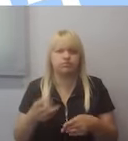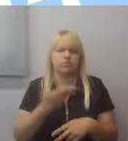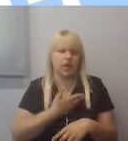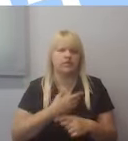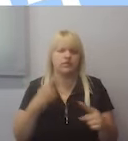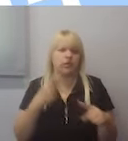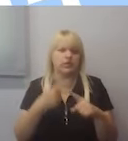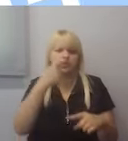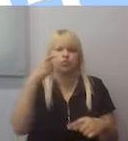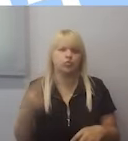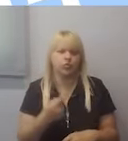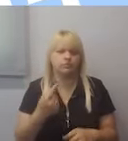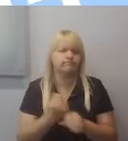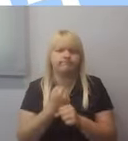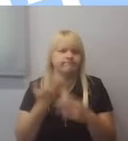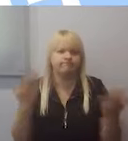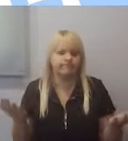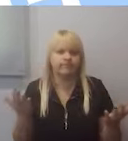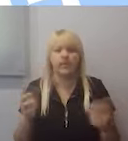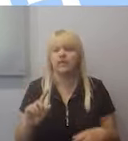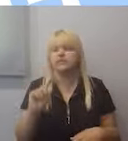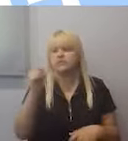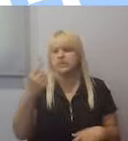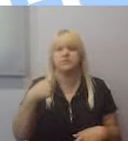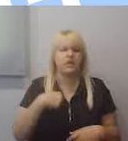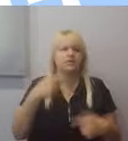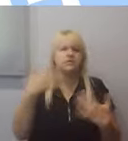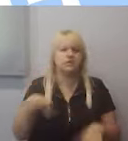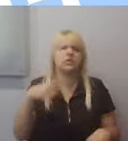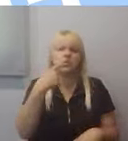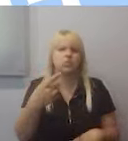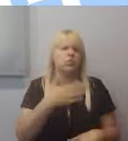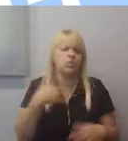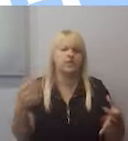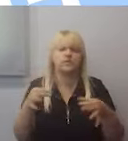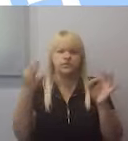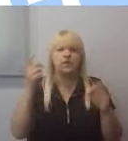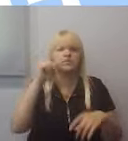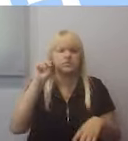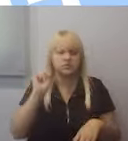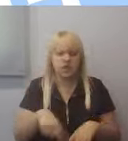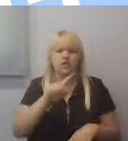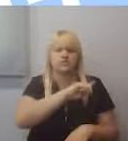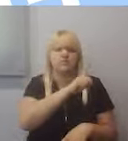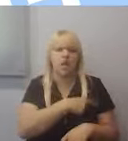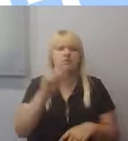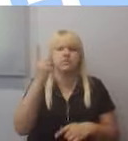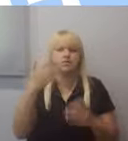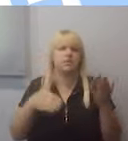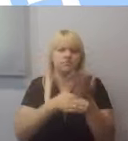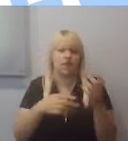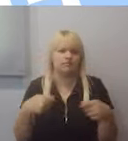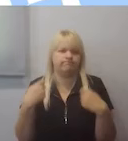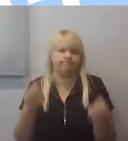stundu vispirmām kārtām es jau runāju cik būtiski ir prast un spēt sniegt pirmo palīdzību